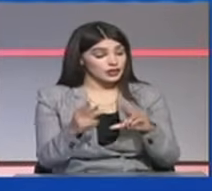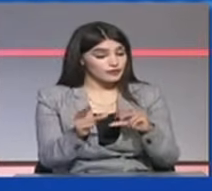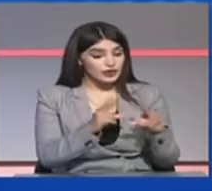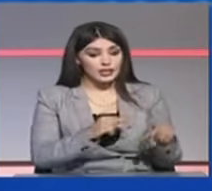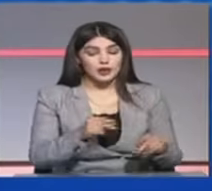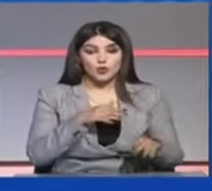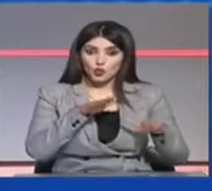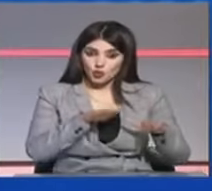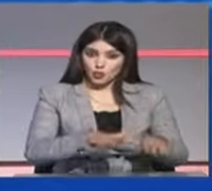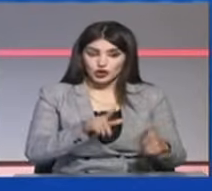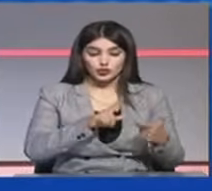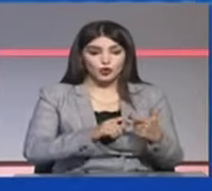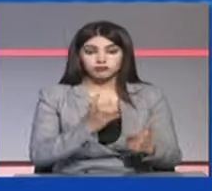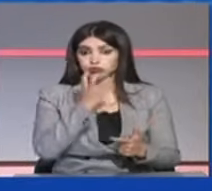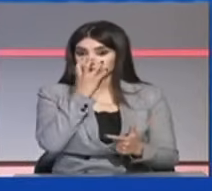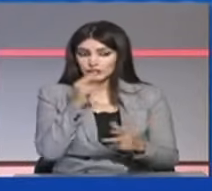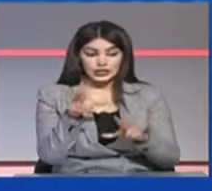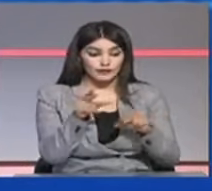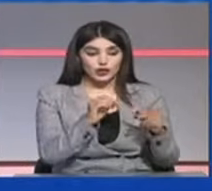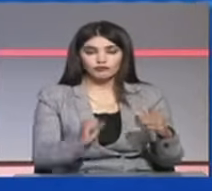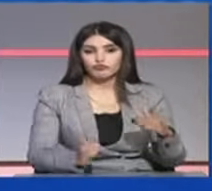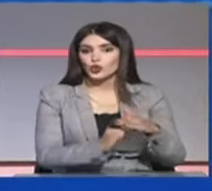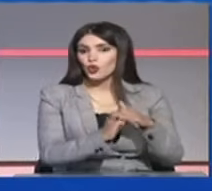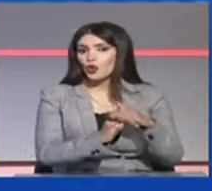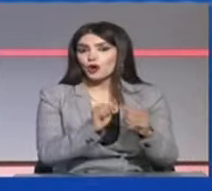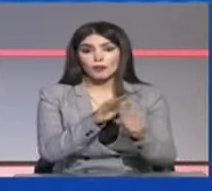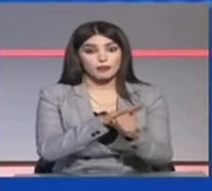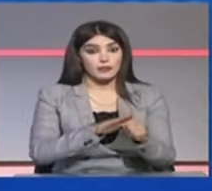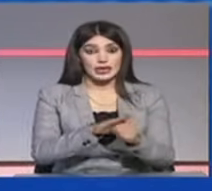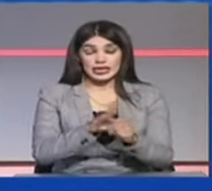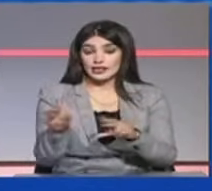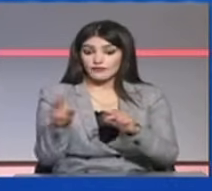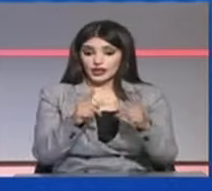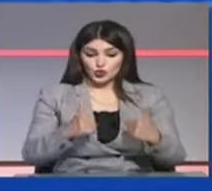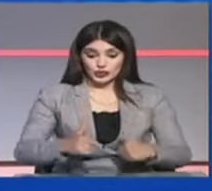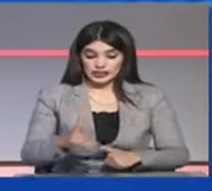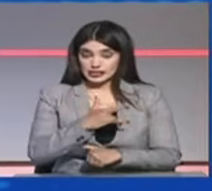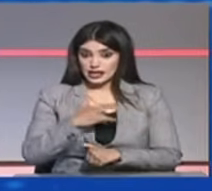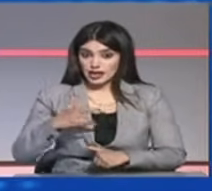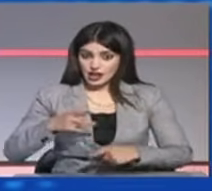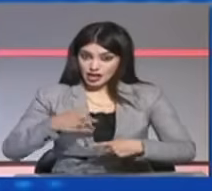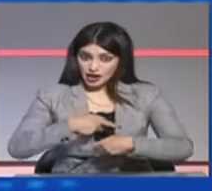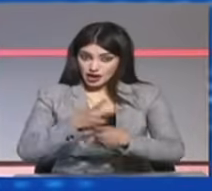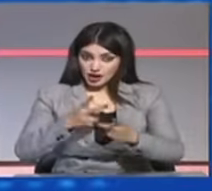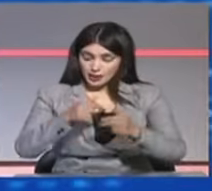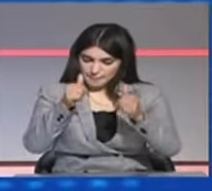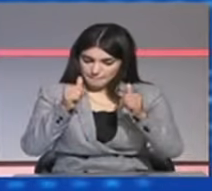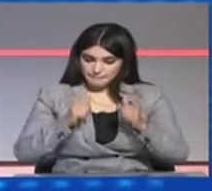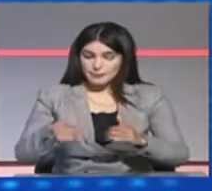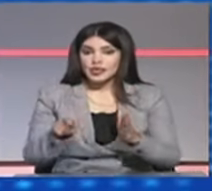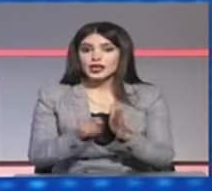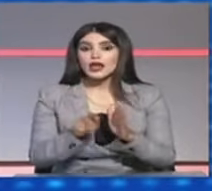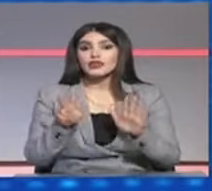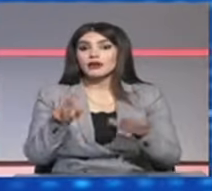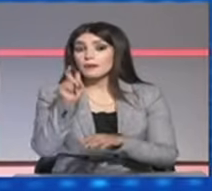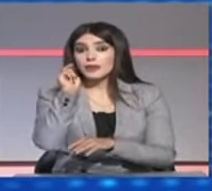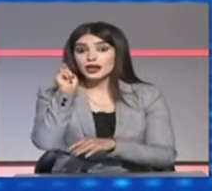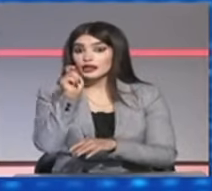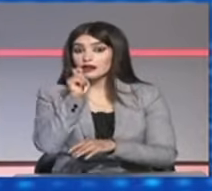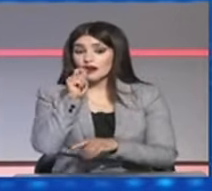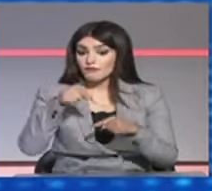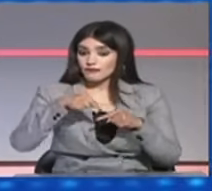الانعاش والاوكسجين وسجلت وزاره الصحه وفق بلاغها الصادر بتاريخ الثامن من ابريل